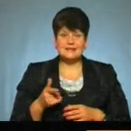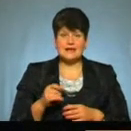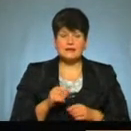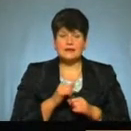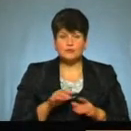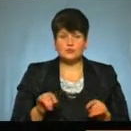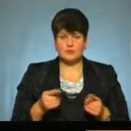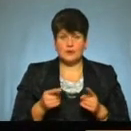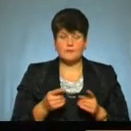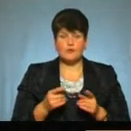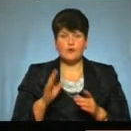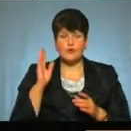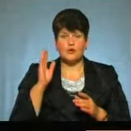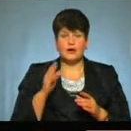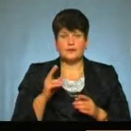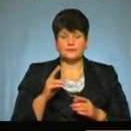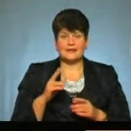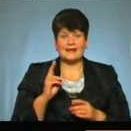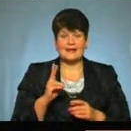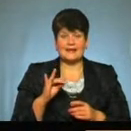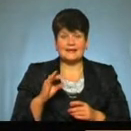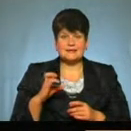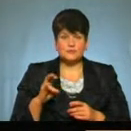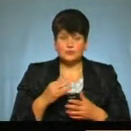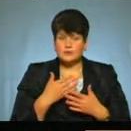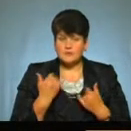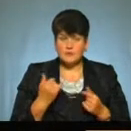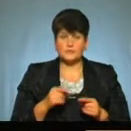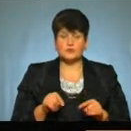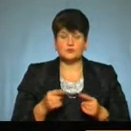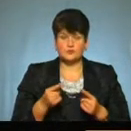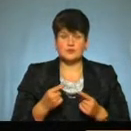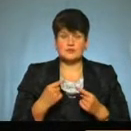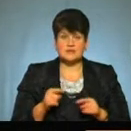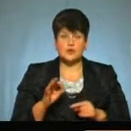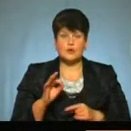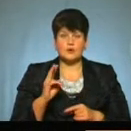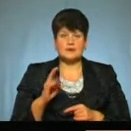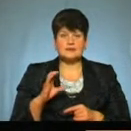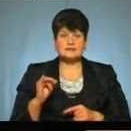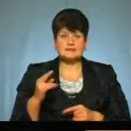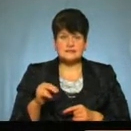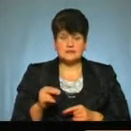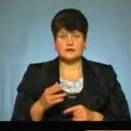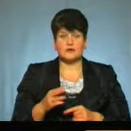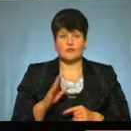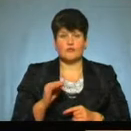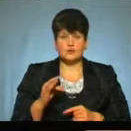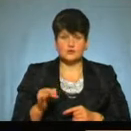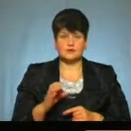оскільки припливу немає, тобто кисню не вистачає. І тоді утворюється інша сполука, вона називається оксид вуглецю СО, а це вже чадний